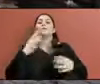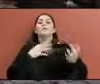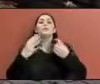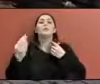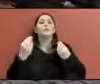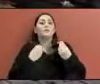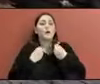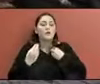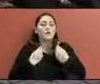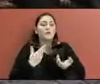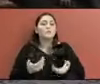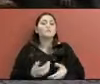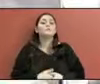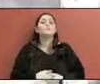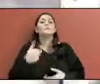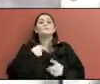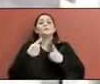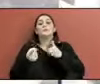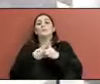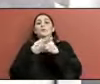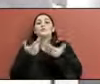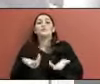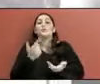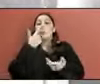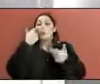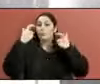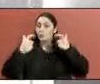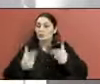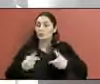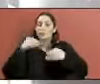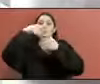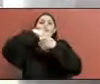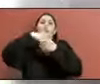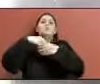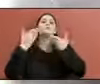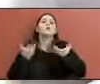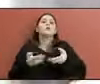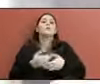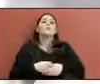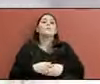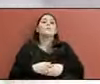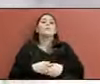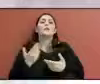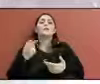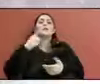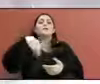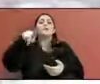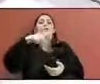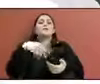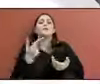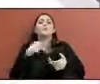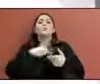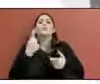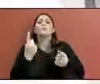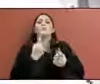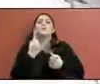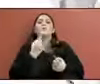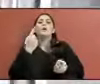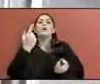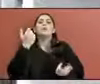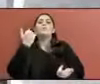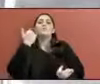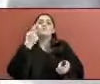biz pilot olarak ilk önce Gölcük ilçemizde, çünkü sizin burada talebiniz olması,